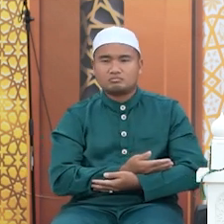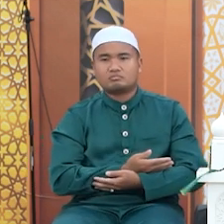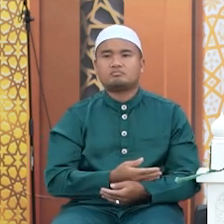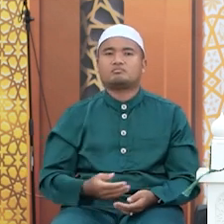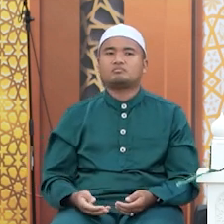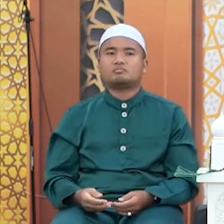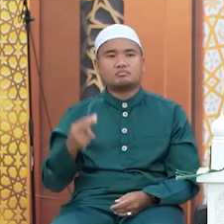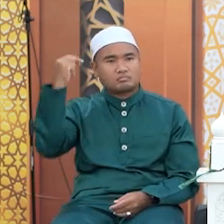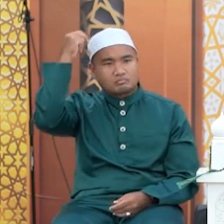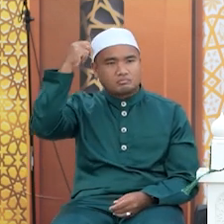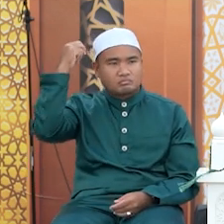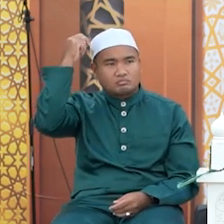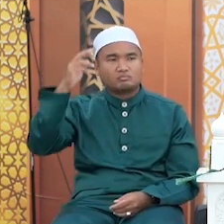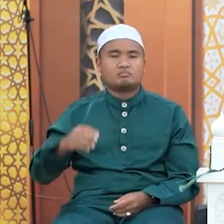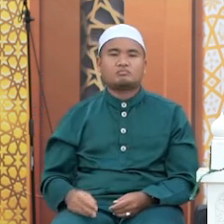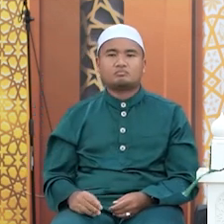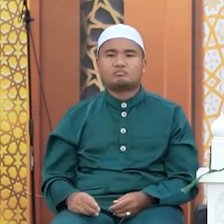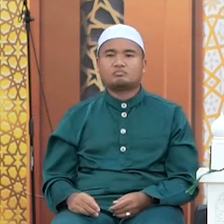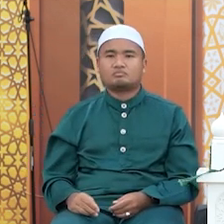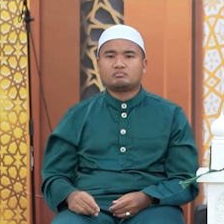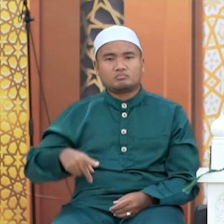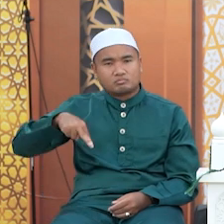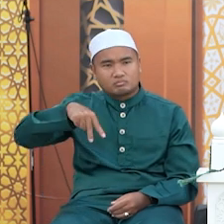Harisah, lari.